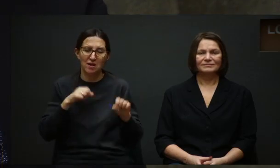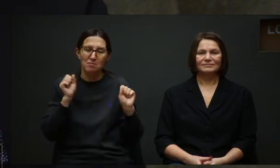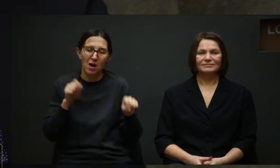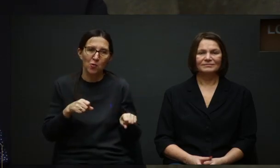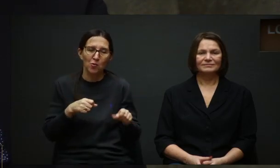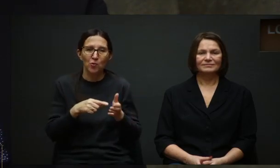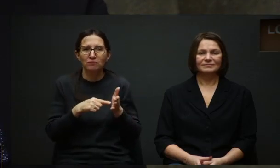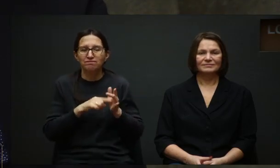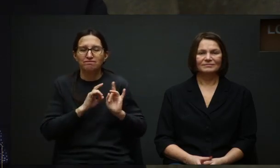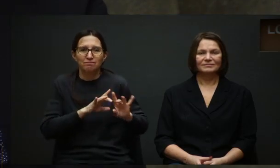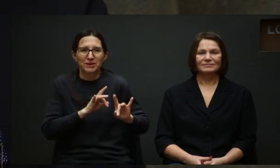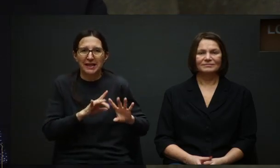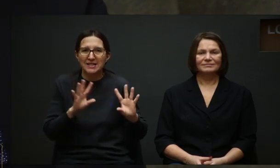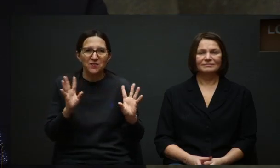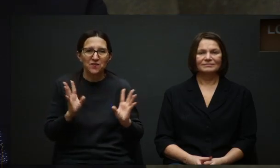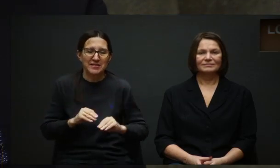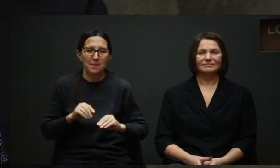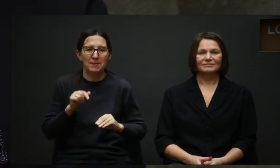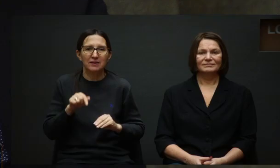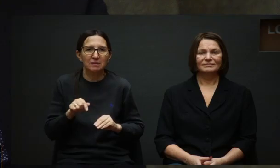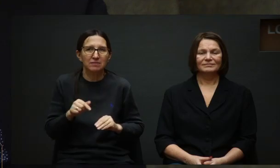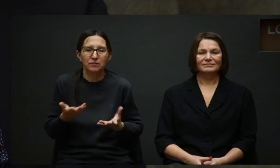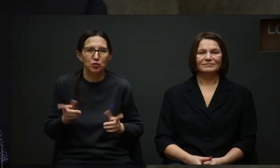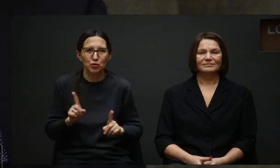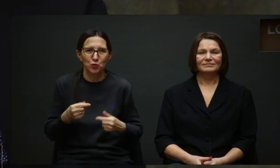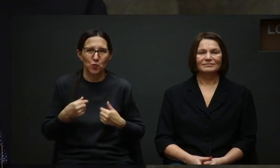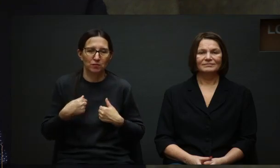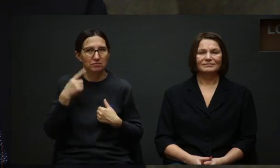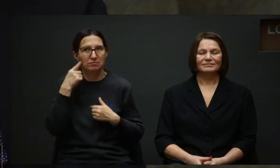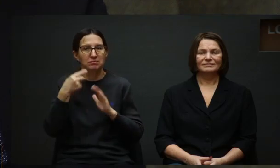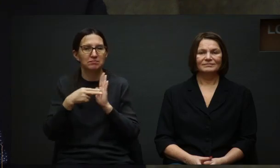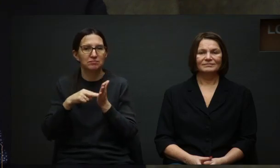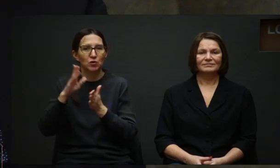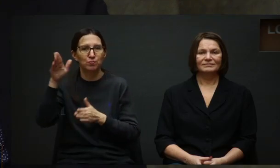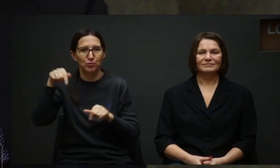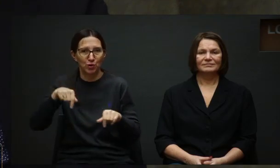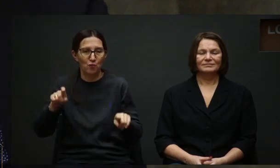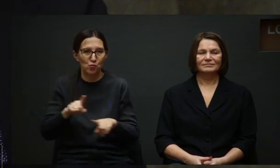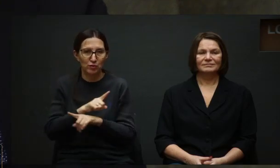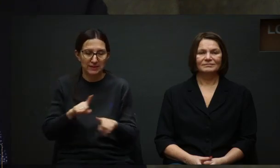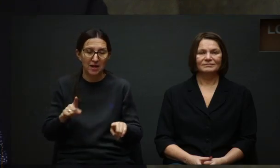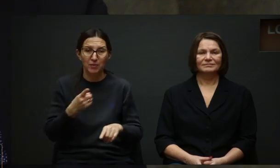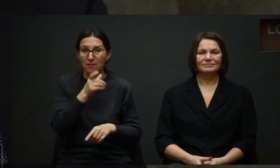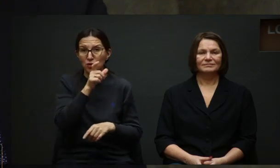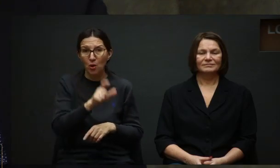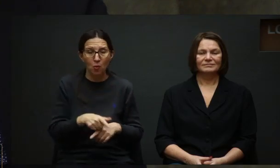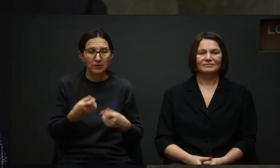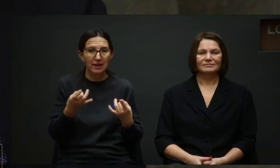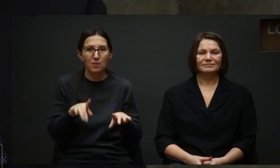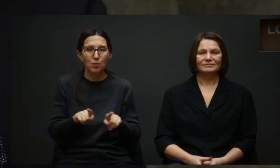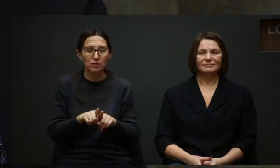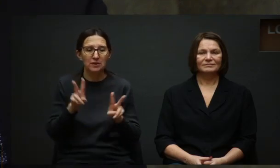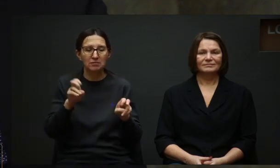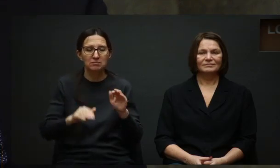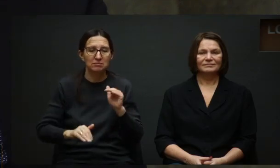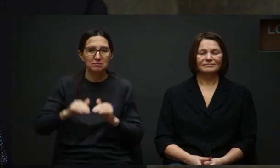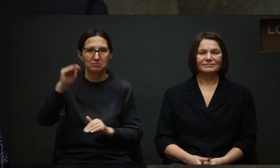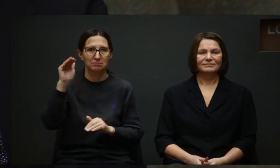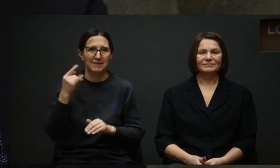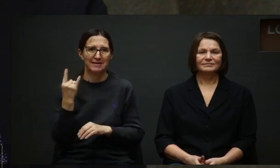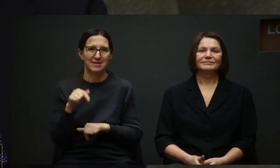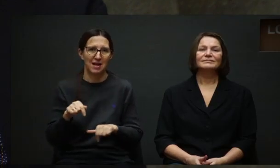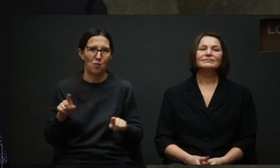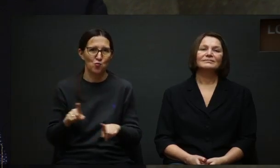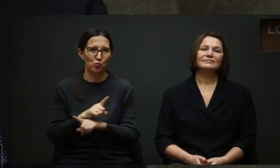поделиться всеми теми вещами, которые намечаю в музее, потому что он не просто дитя музея, это человек, который